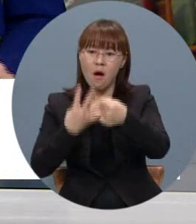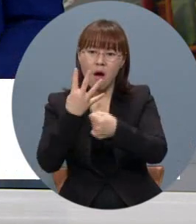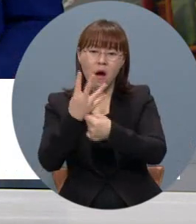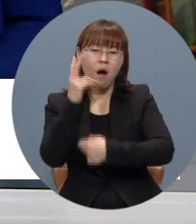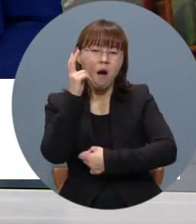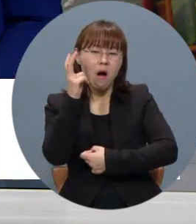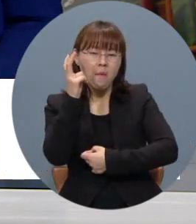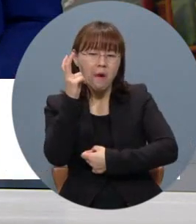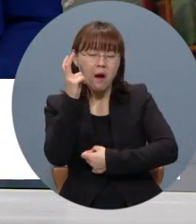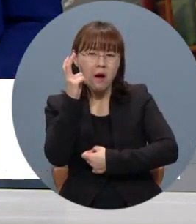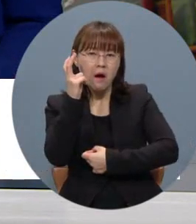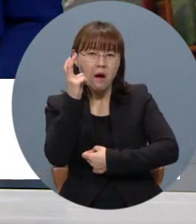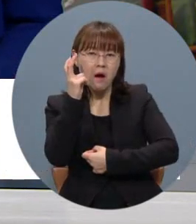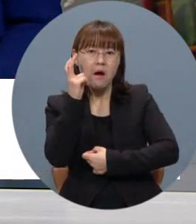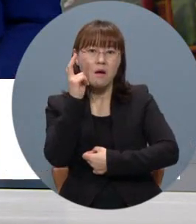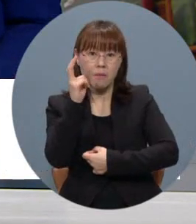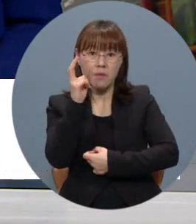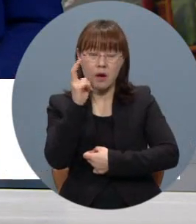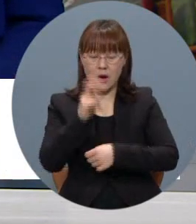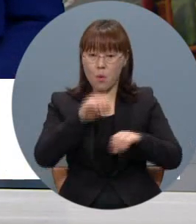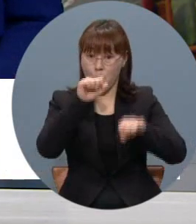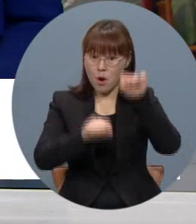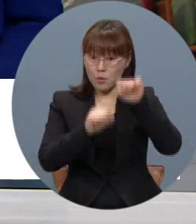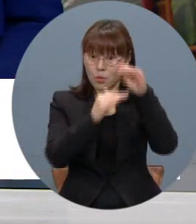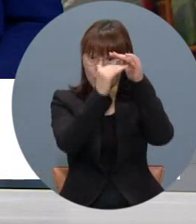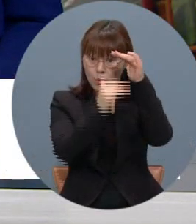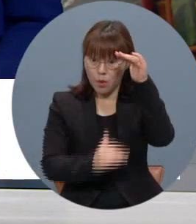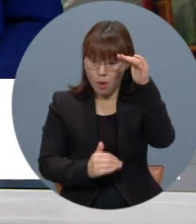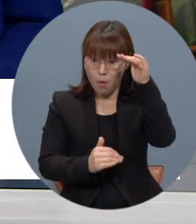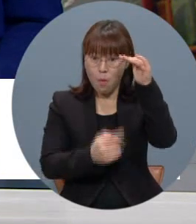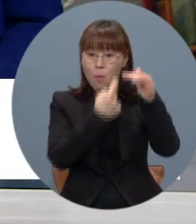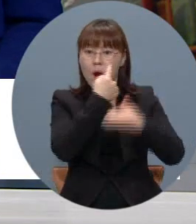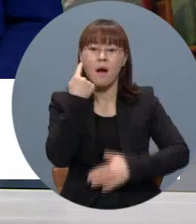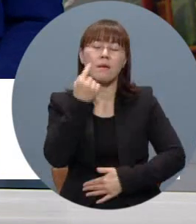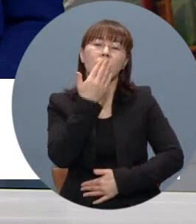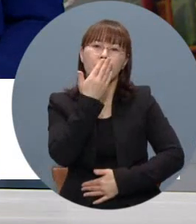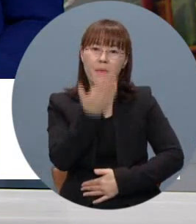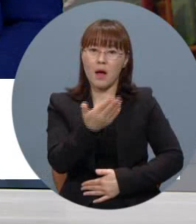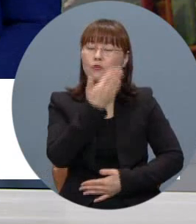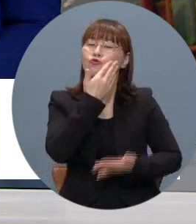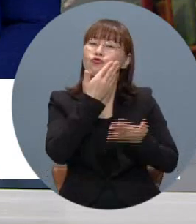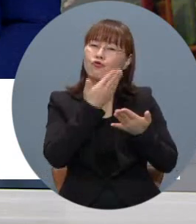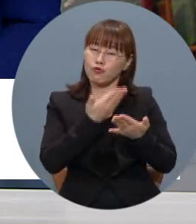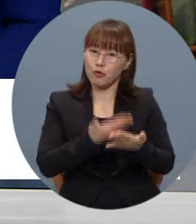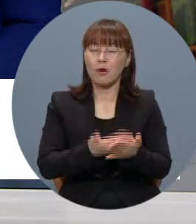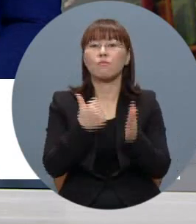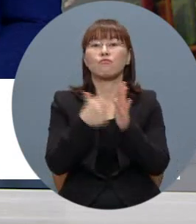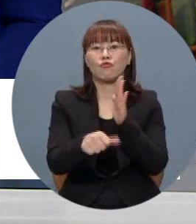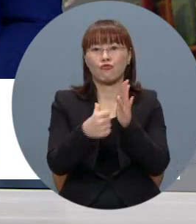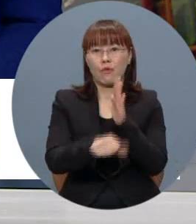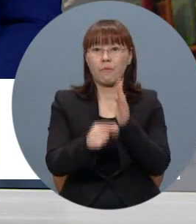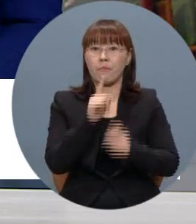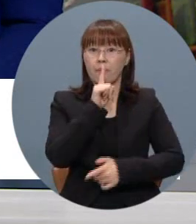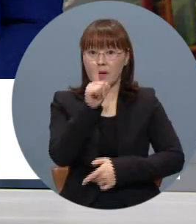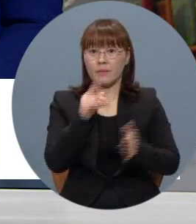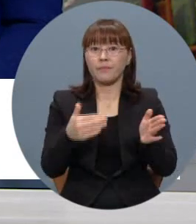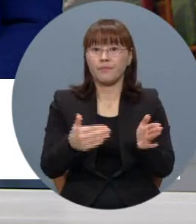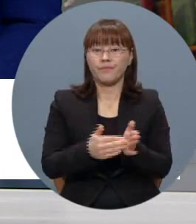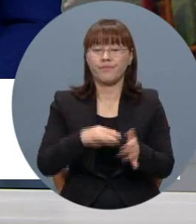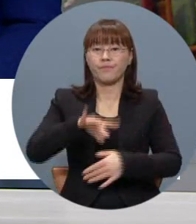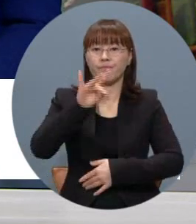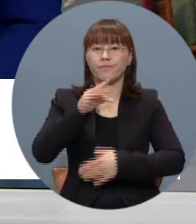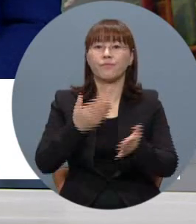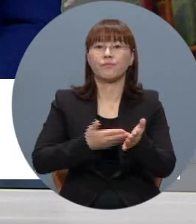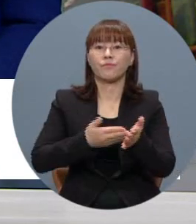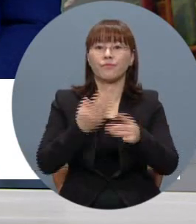했던 이상화 시인의 행적이 담겨 있어서 당시 상황을 알 수 있는 소중한 자료로 평가받고 있습니다. 오늘 첫 소식은 한태영